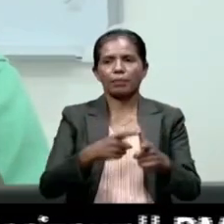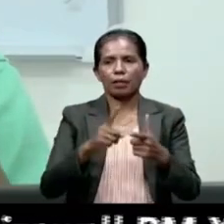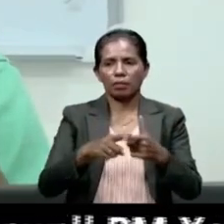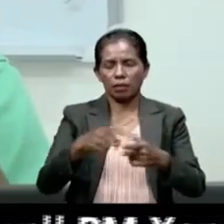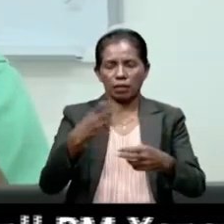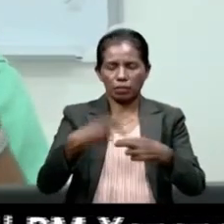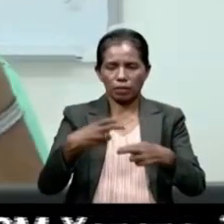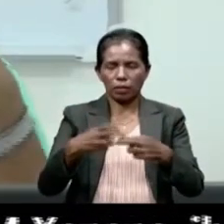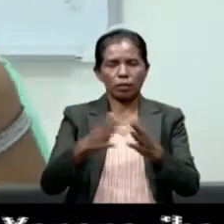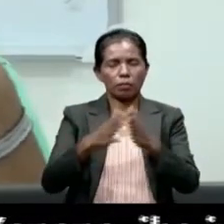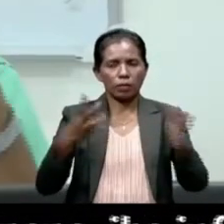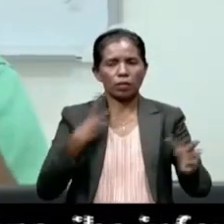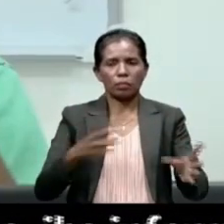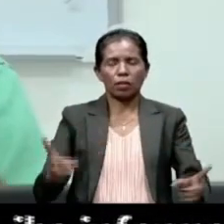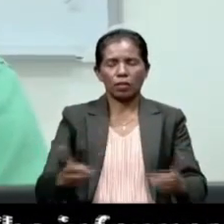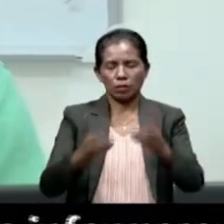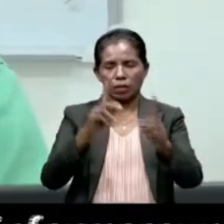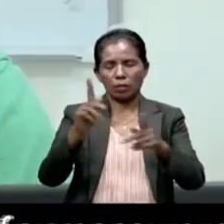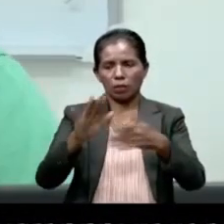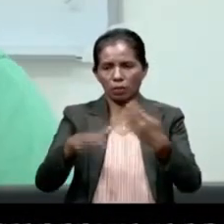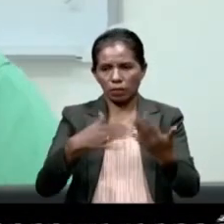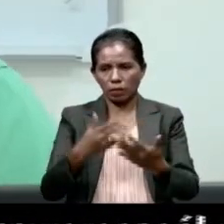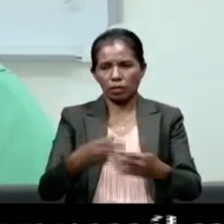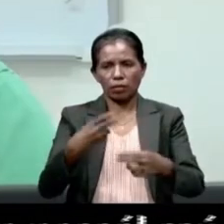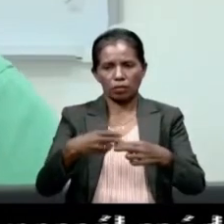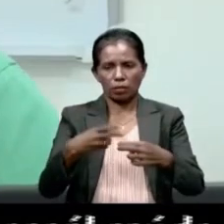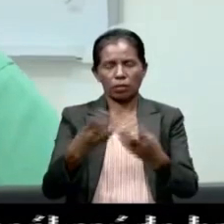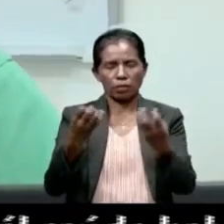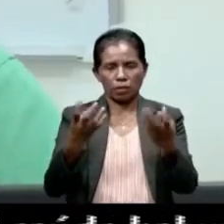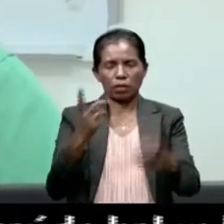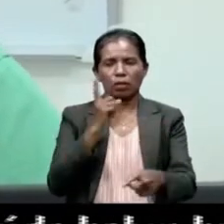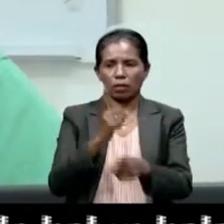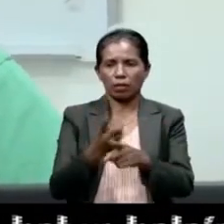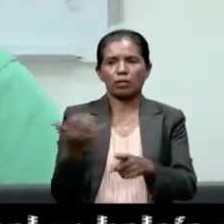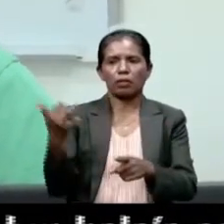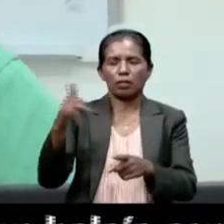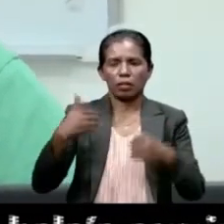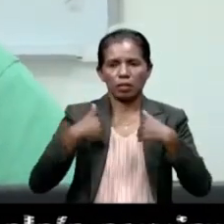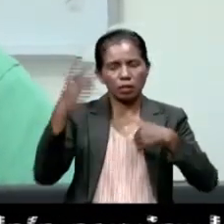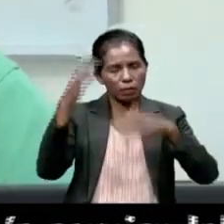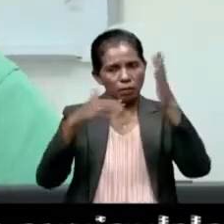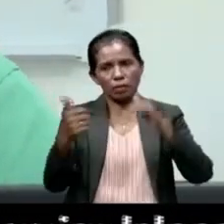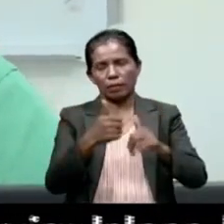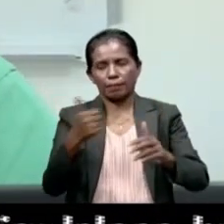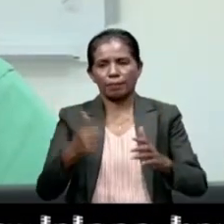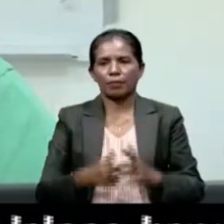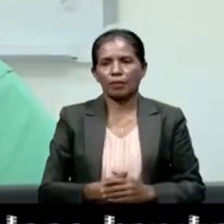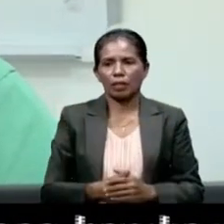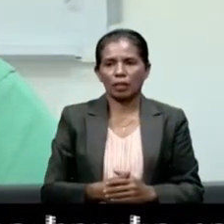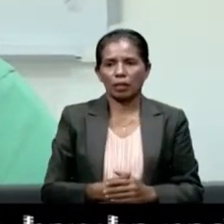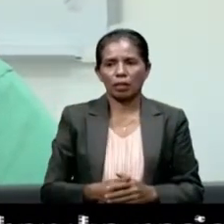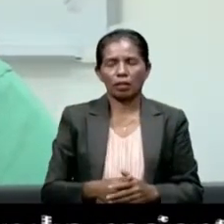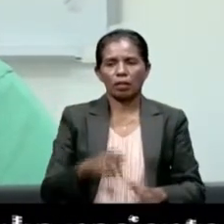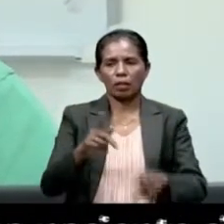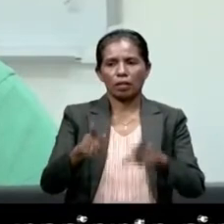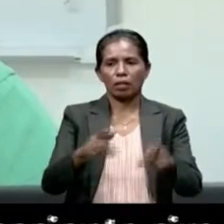desafios no bem na soro de liu ia paciente sem conhecimento além de desafios bara custa asira ia problema selo ida nema bem mak bot selo kina fal